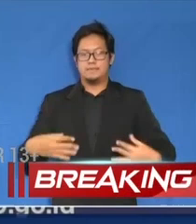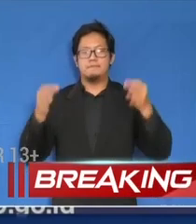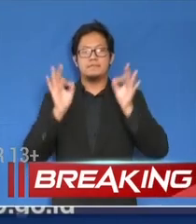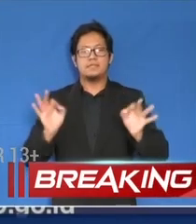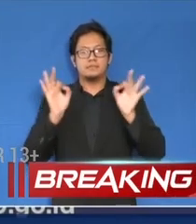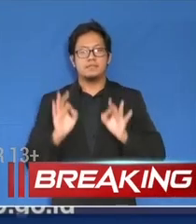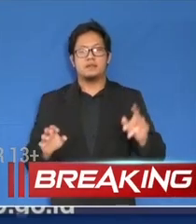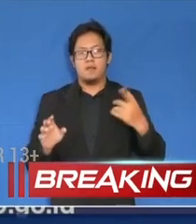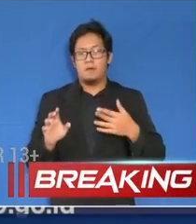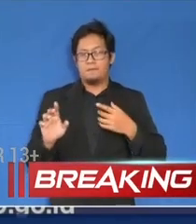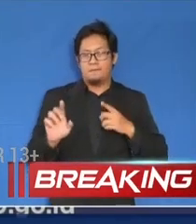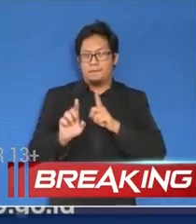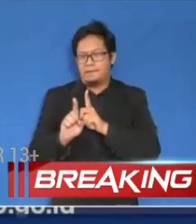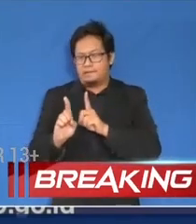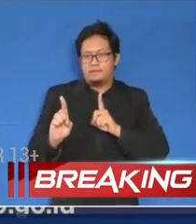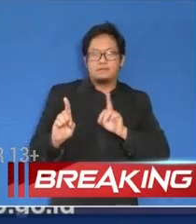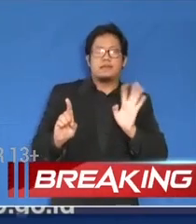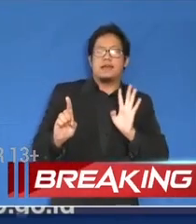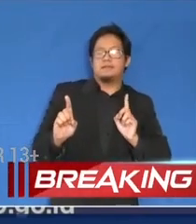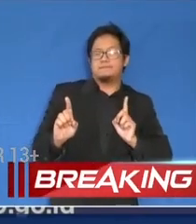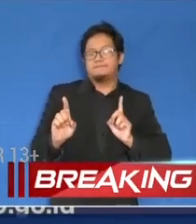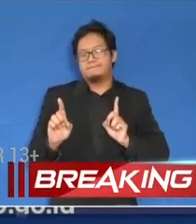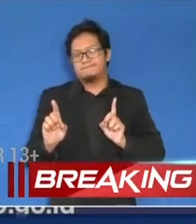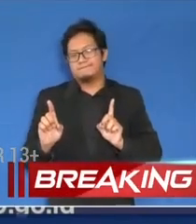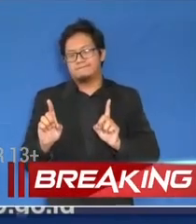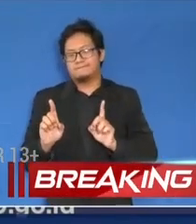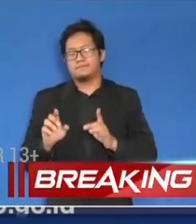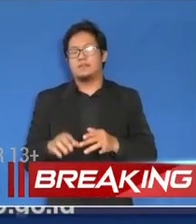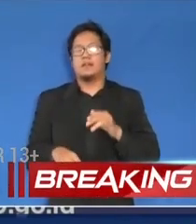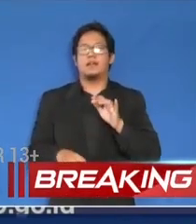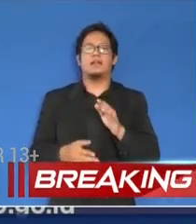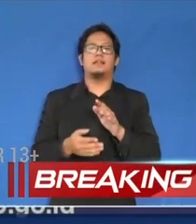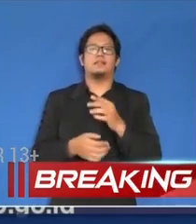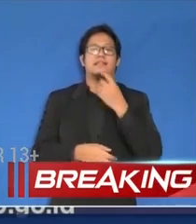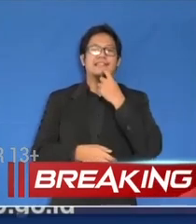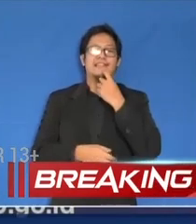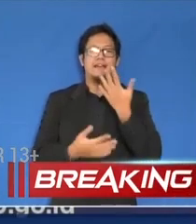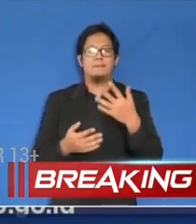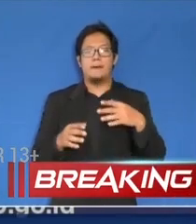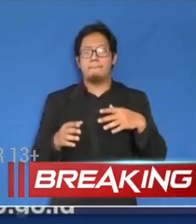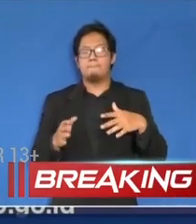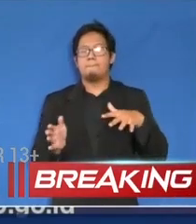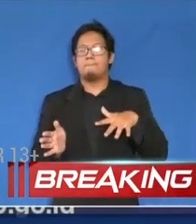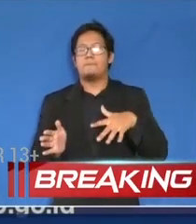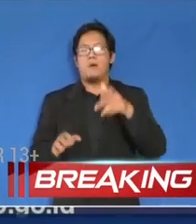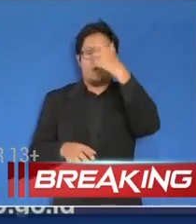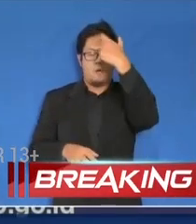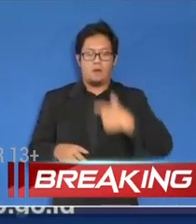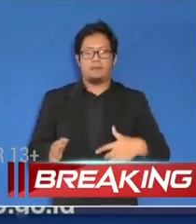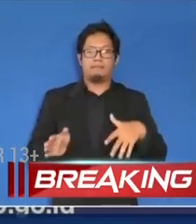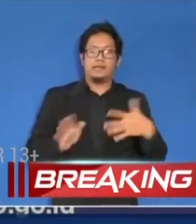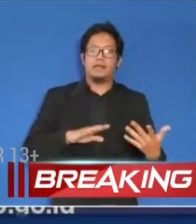mereka, jangan mengucilkan mereka. Dan tentang mayat, jangan menolak mayat untuk dikuburkan.